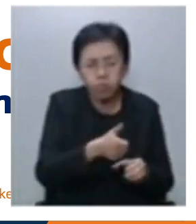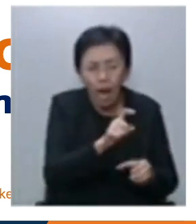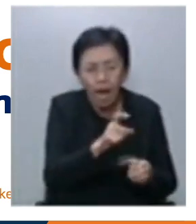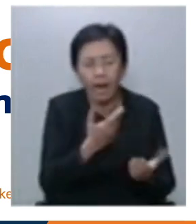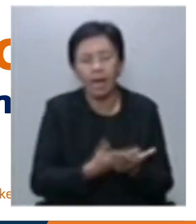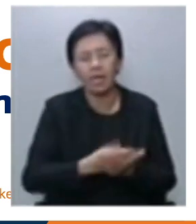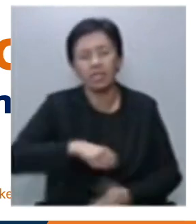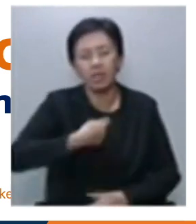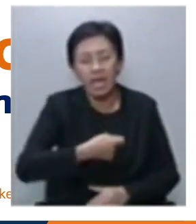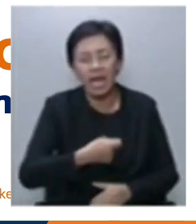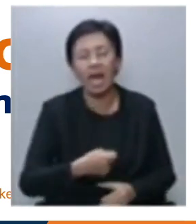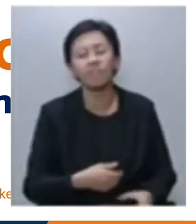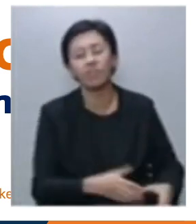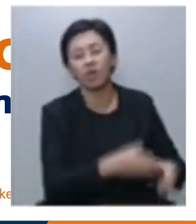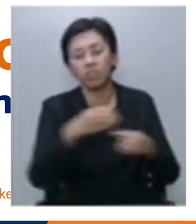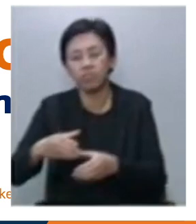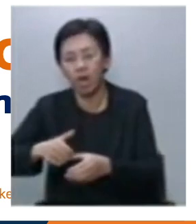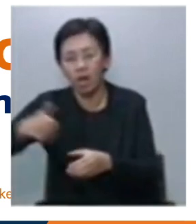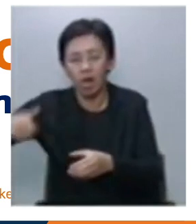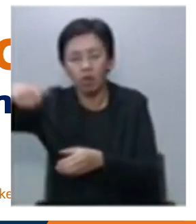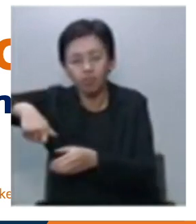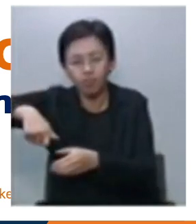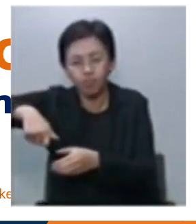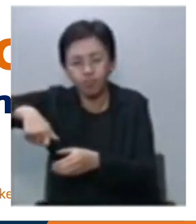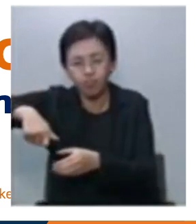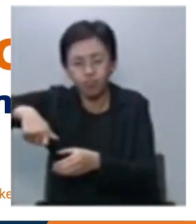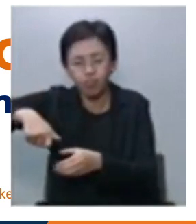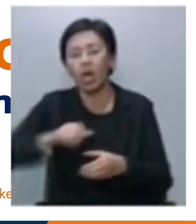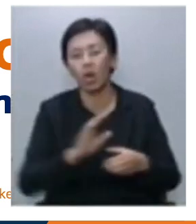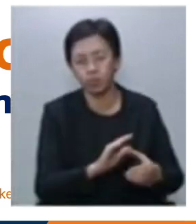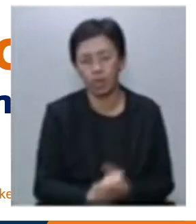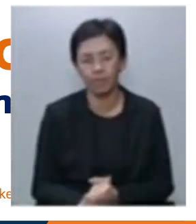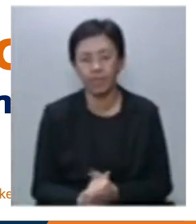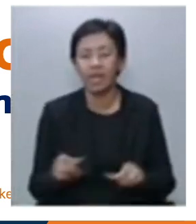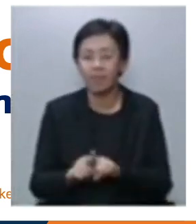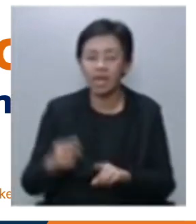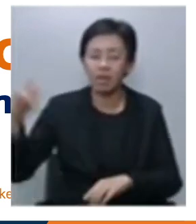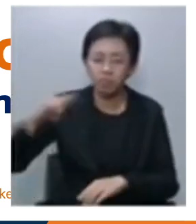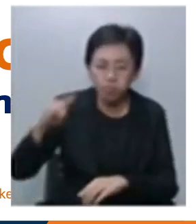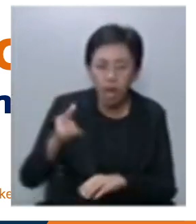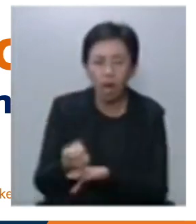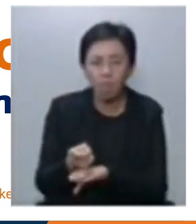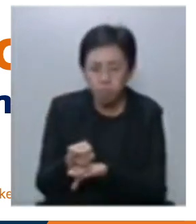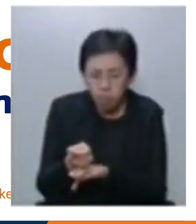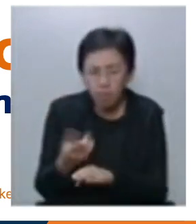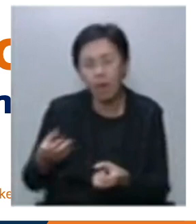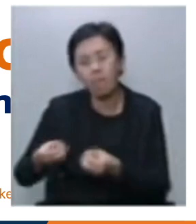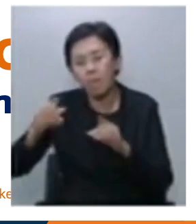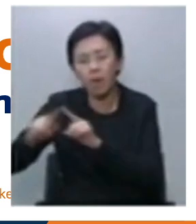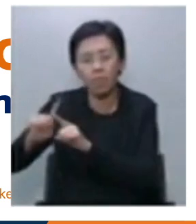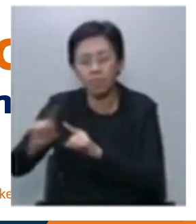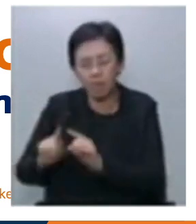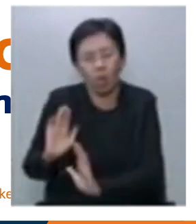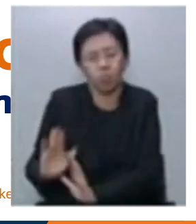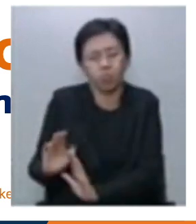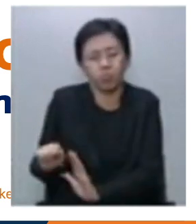จ่ายเพื่อไปเติมเคมีอาวุธก็เช่นเดียวกันนะครับเมื่อถึงเวลานึงอาวุธเหล่านี้จะล้าสมัยนะครับไม่